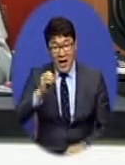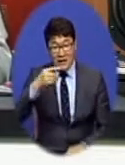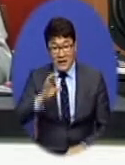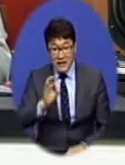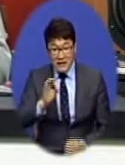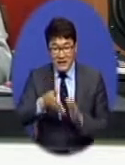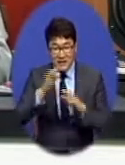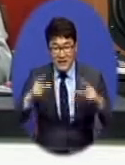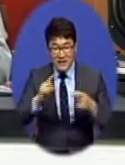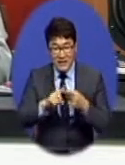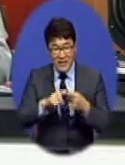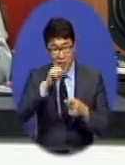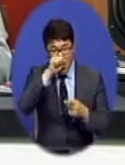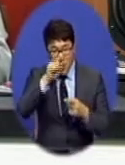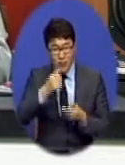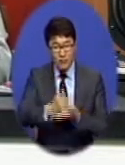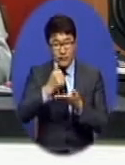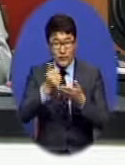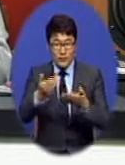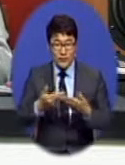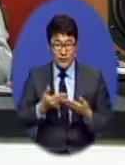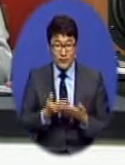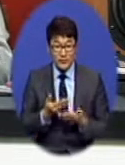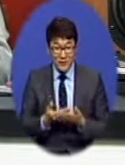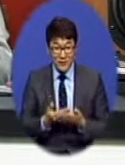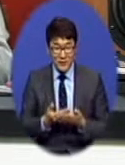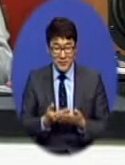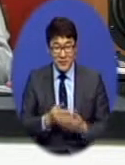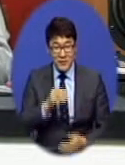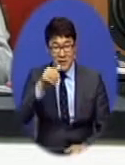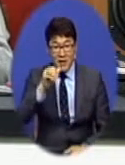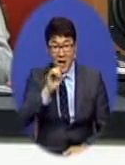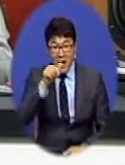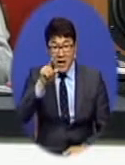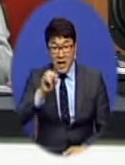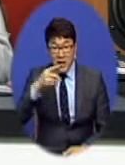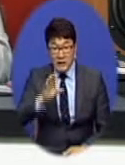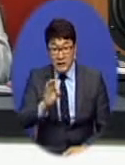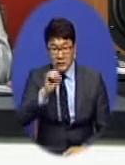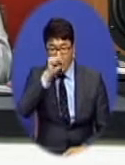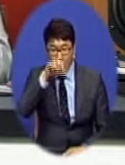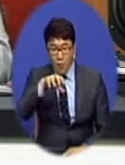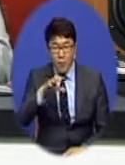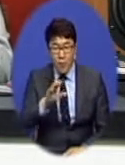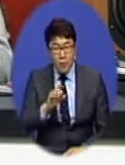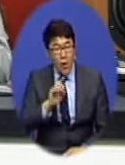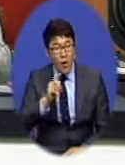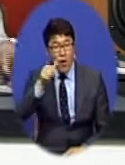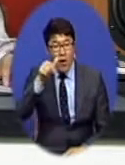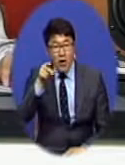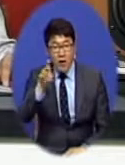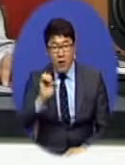점을 좀 한번 좋은 명소를 한번 추천을 해주 보세요 한번. 예, 강릉에 좋은 점이 많지요. 예.